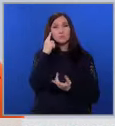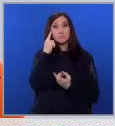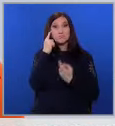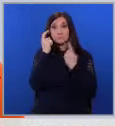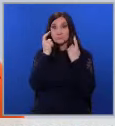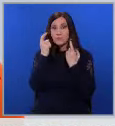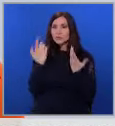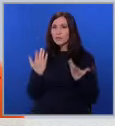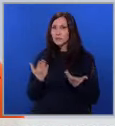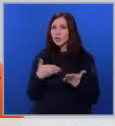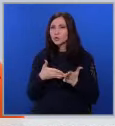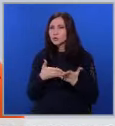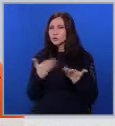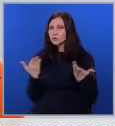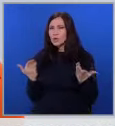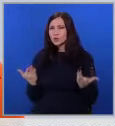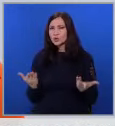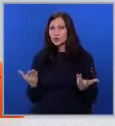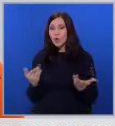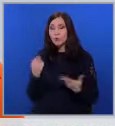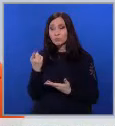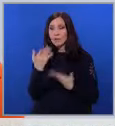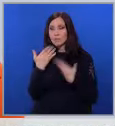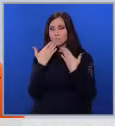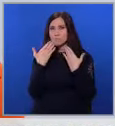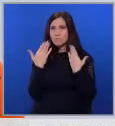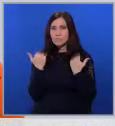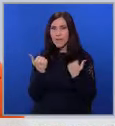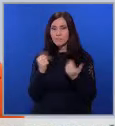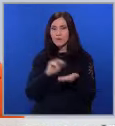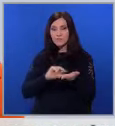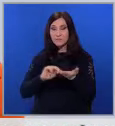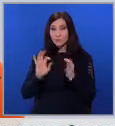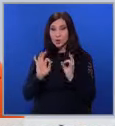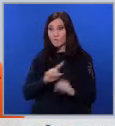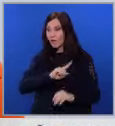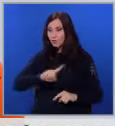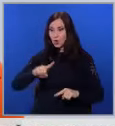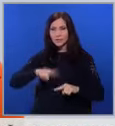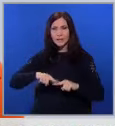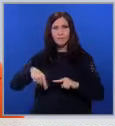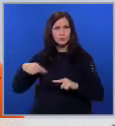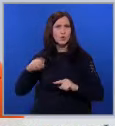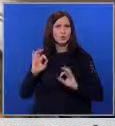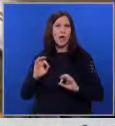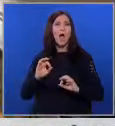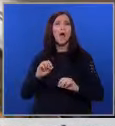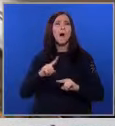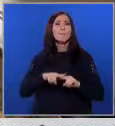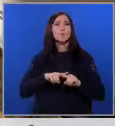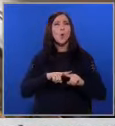озадачаващото. Защо там няма вписано такова досъдебно производство, така прокурорска